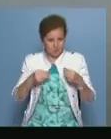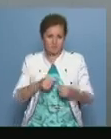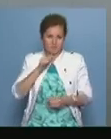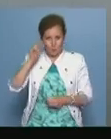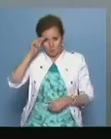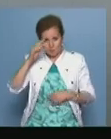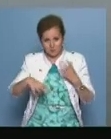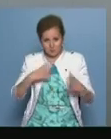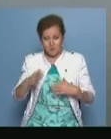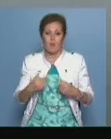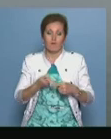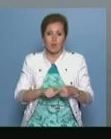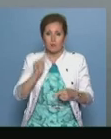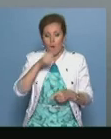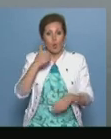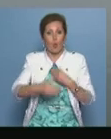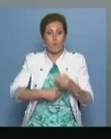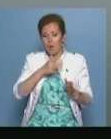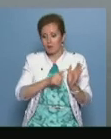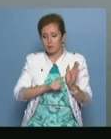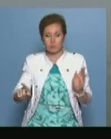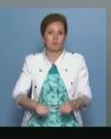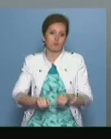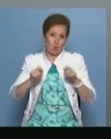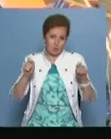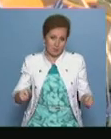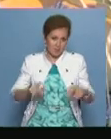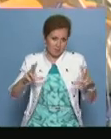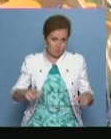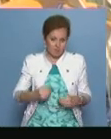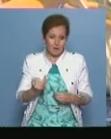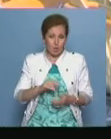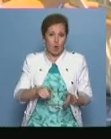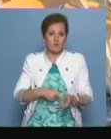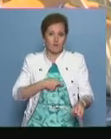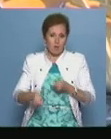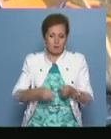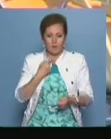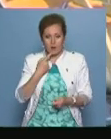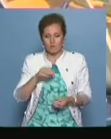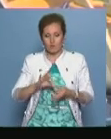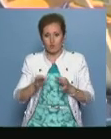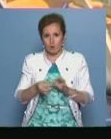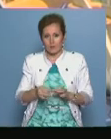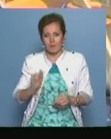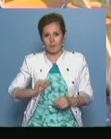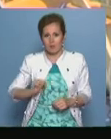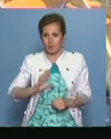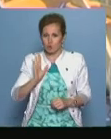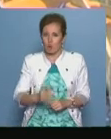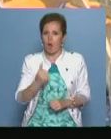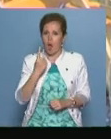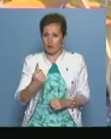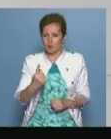В этом году купальный сезон официально уже открыт. Спасатели и городские власти подчеркивают, в Ижевске действует только один санкционированный